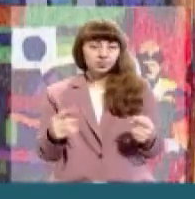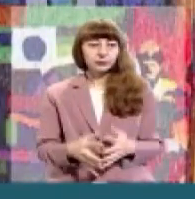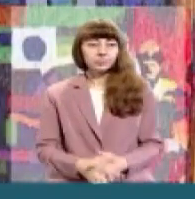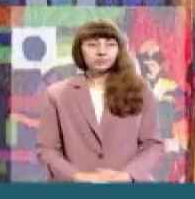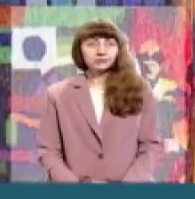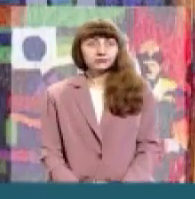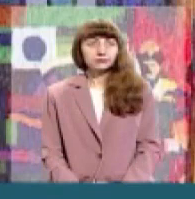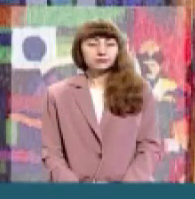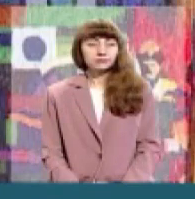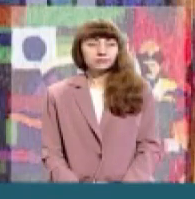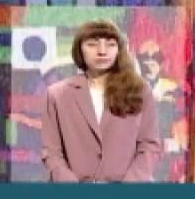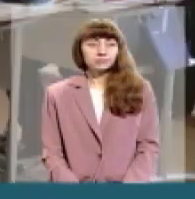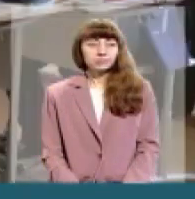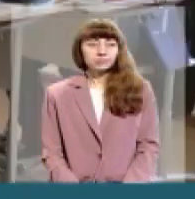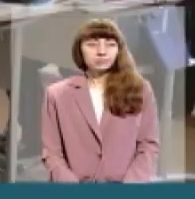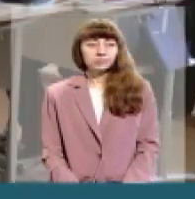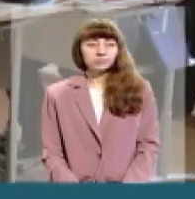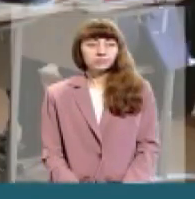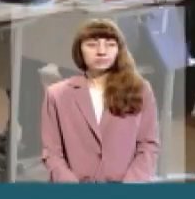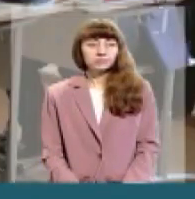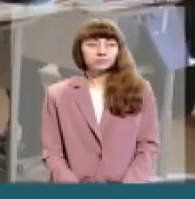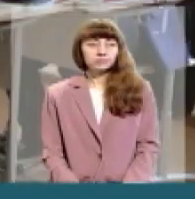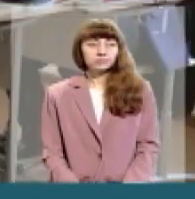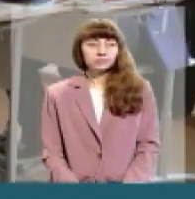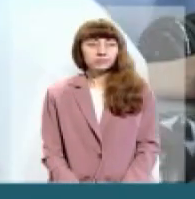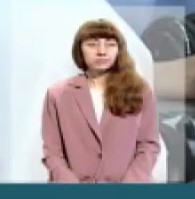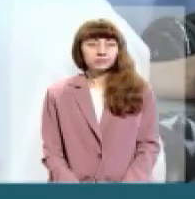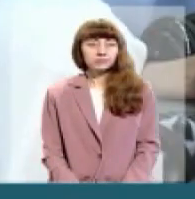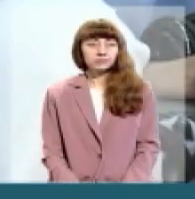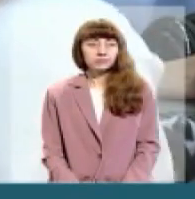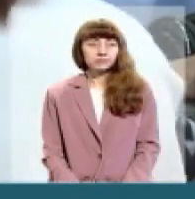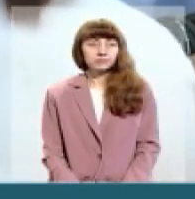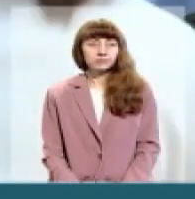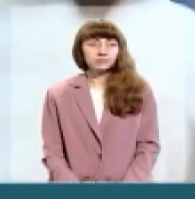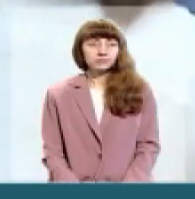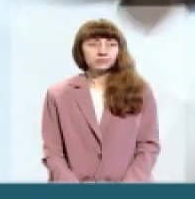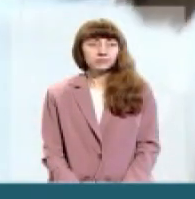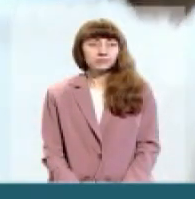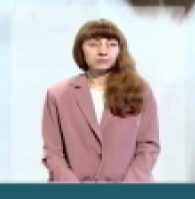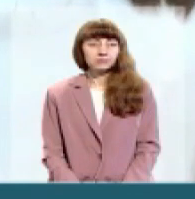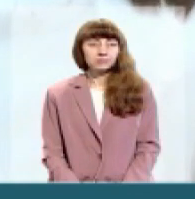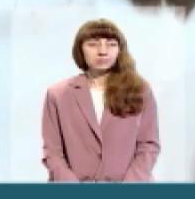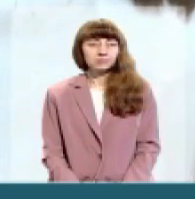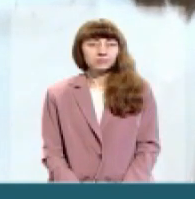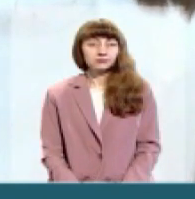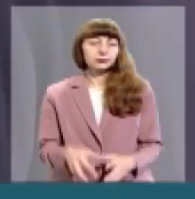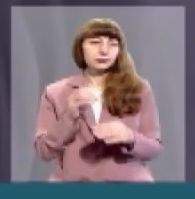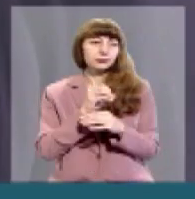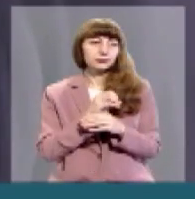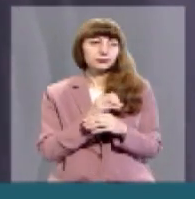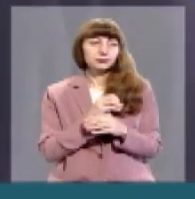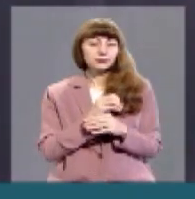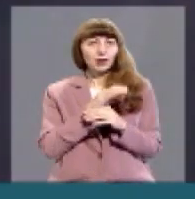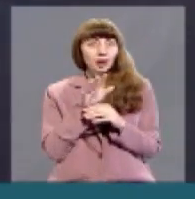қорын байыту үшін сол мақсатпен келеді. Еске салсақ, ауылдық жерлерде тірек мектептердің әлеуетін дамыту бағдарламасы бойынша Қазақстан